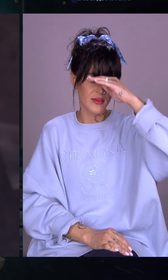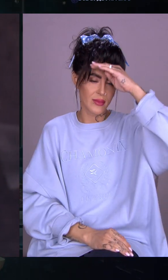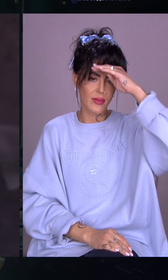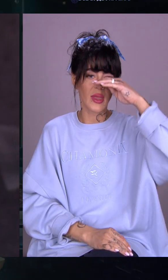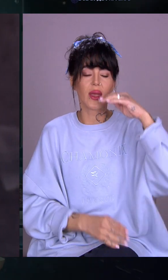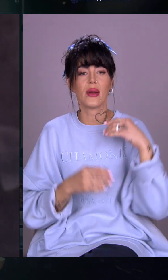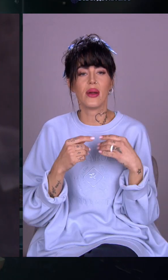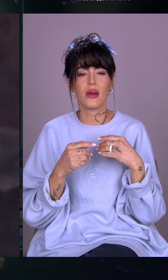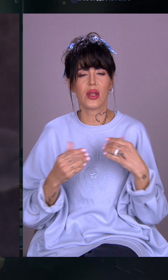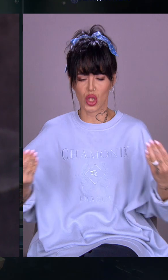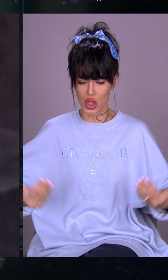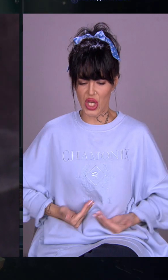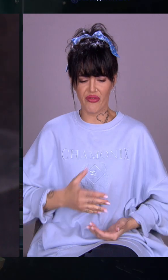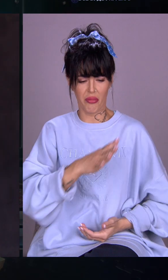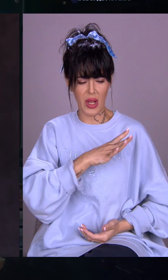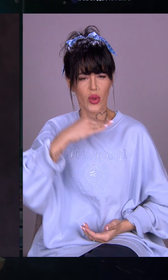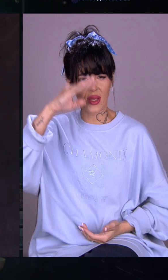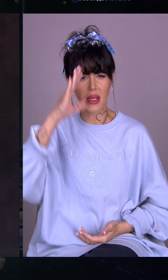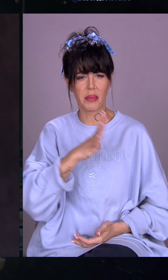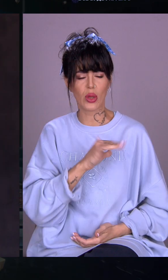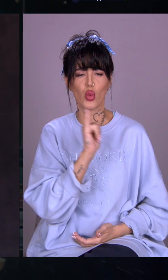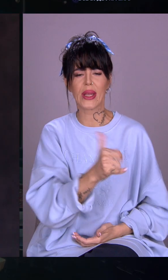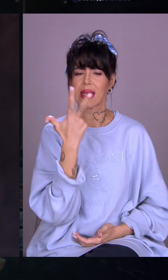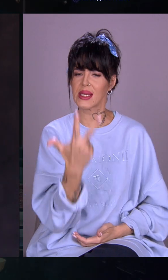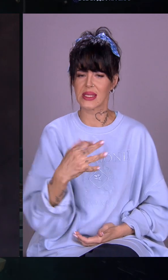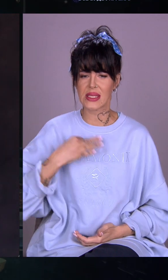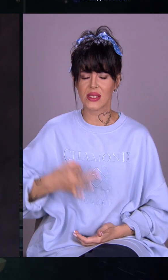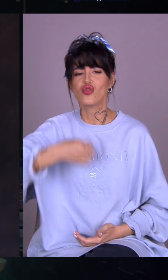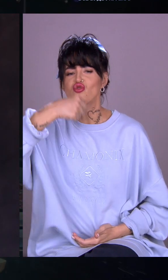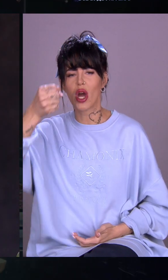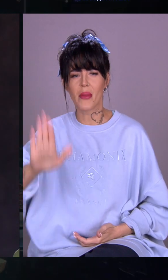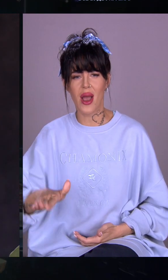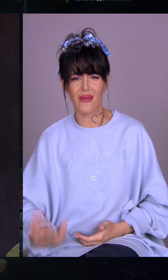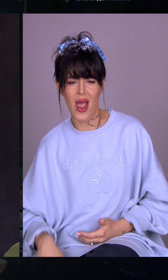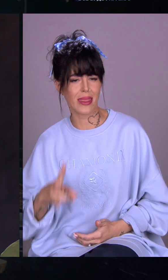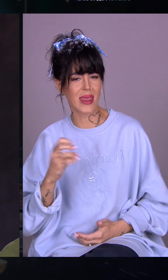Жив був батько, і було у нього 3 сина. Старший, младший і не його.